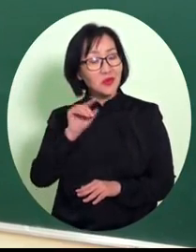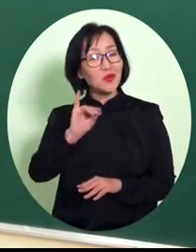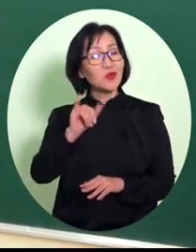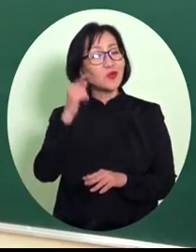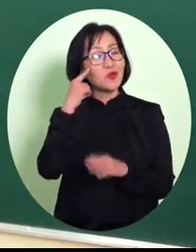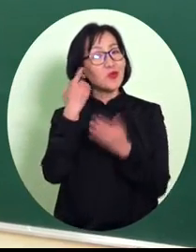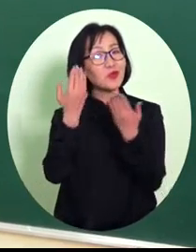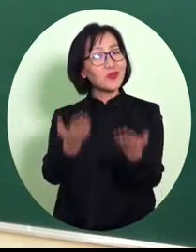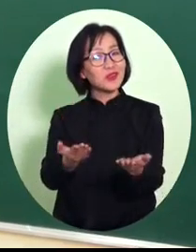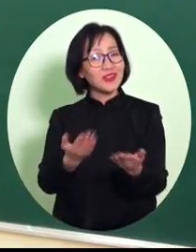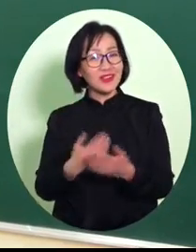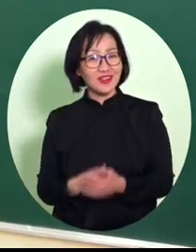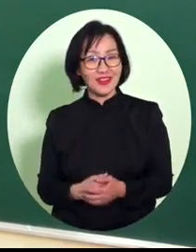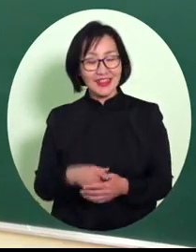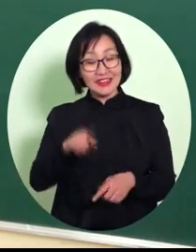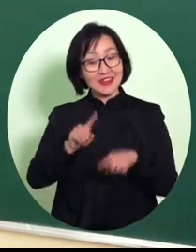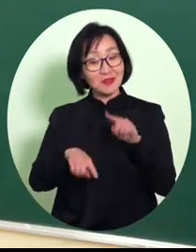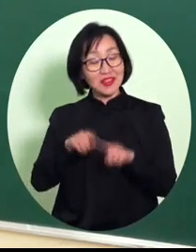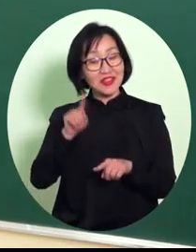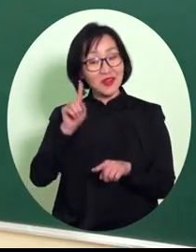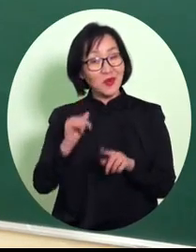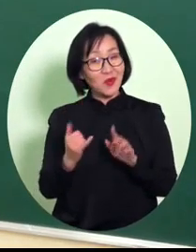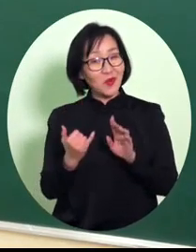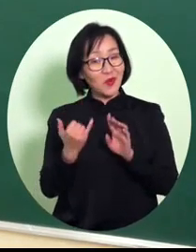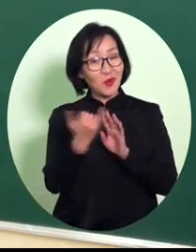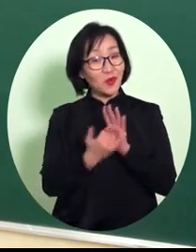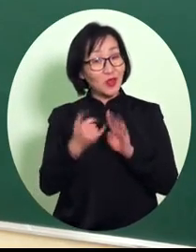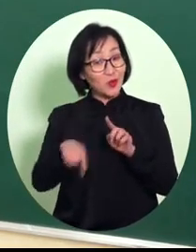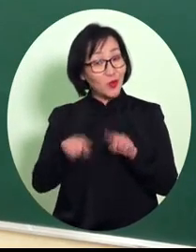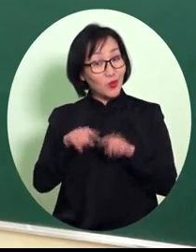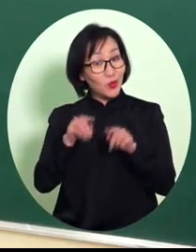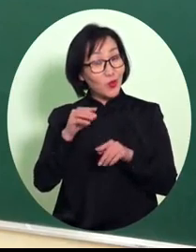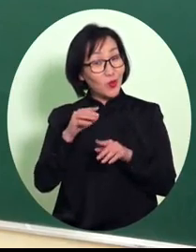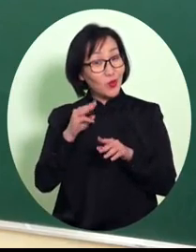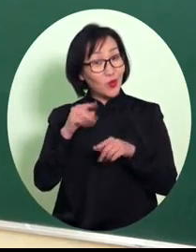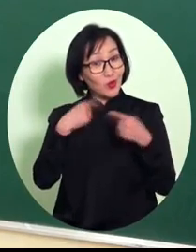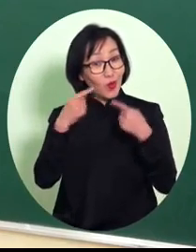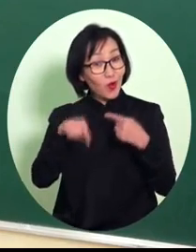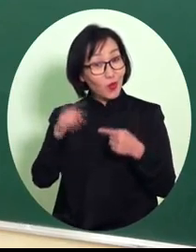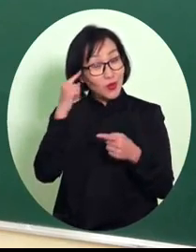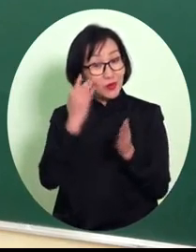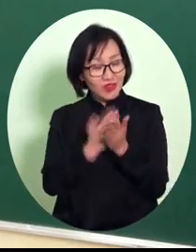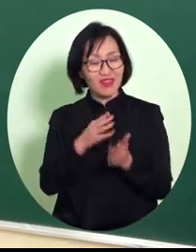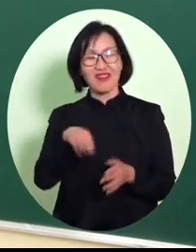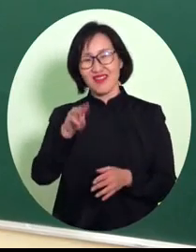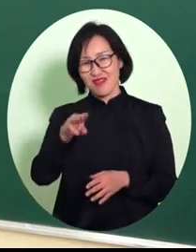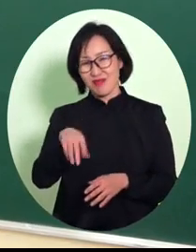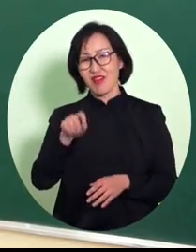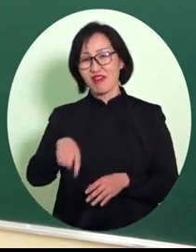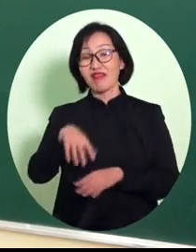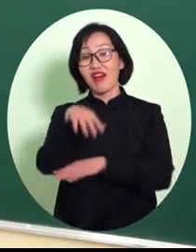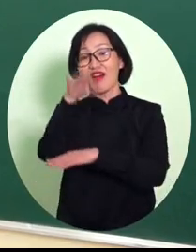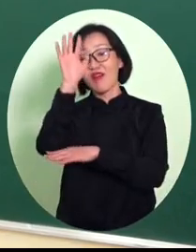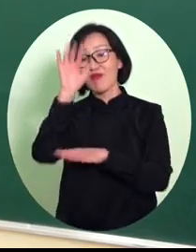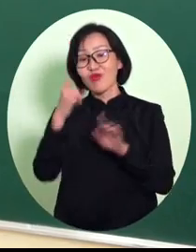нарт юу бодогдож байна? Ямар нэгэн улирлын тухай бодогдож байна уу? Тийм ээ. Энэ бол хаврын улирлын